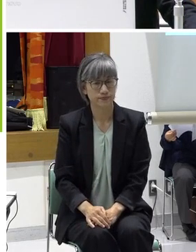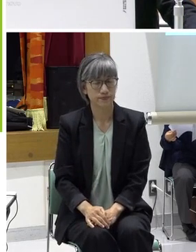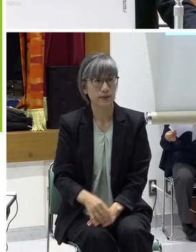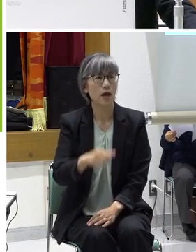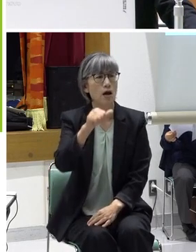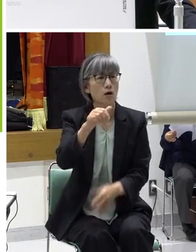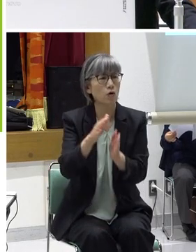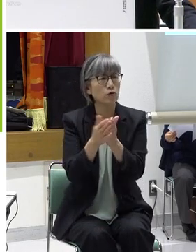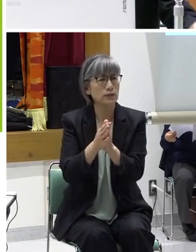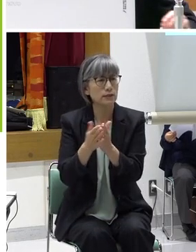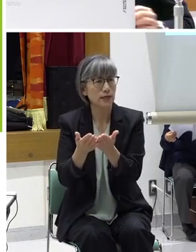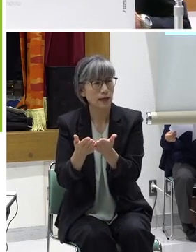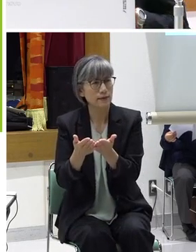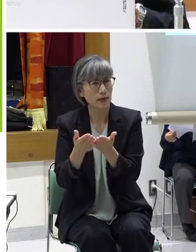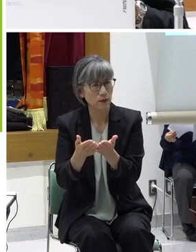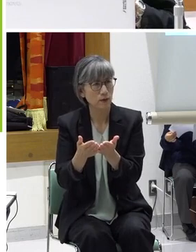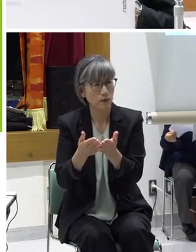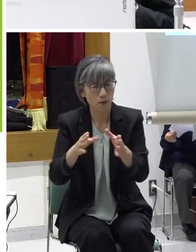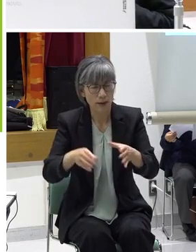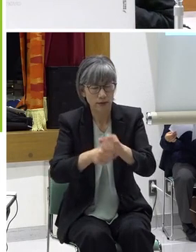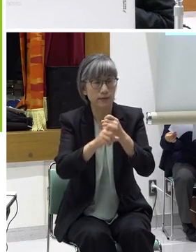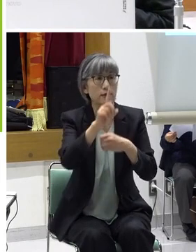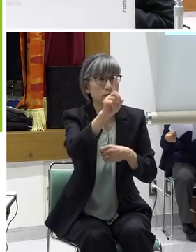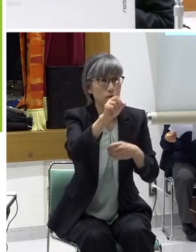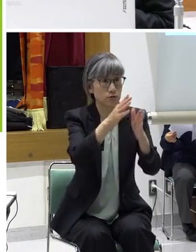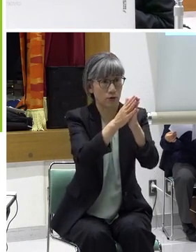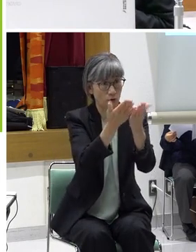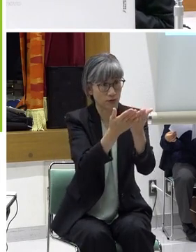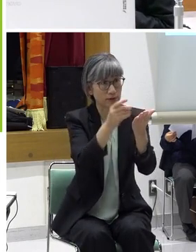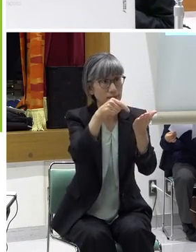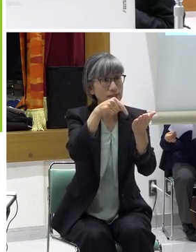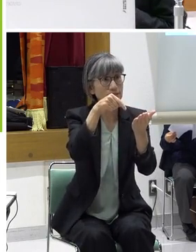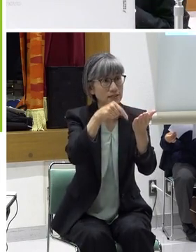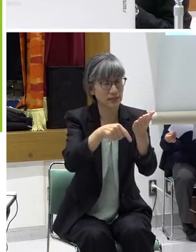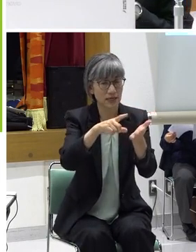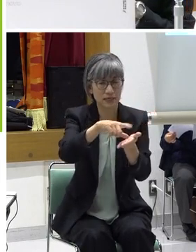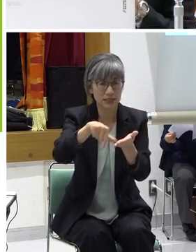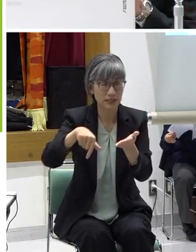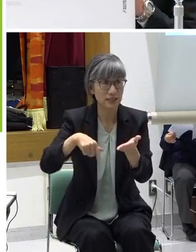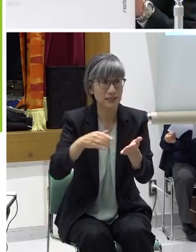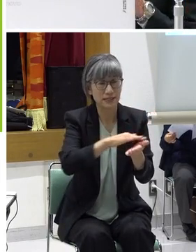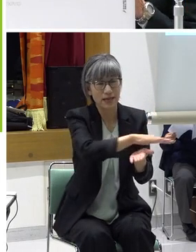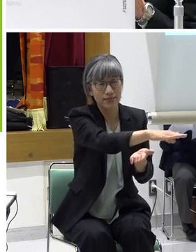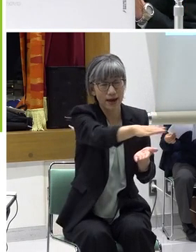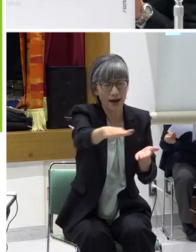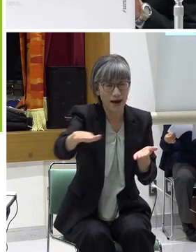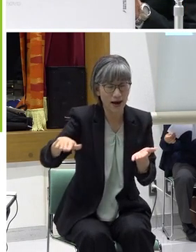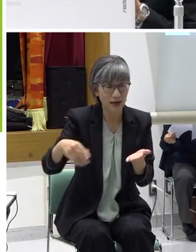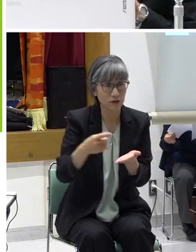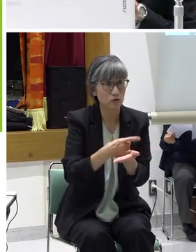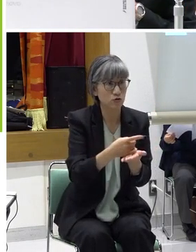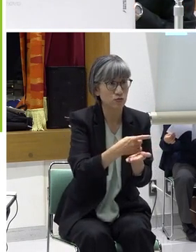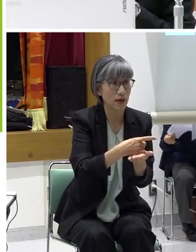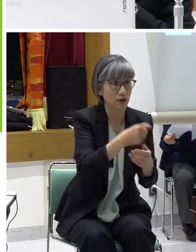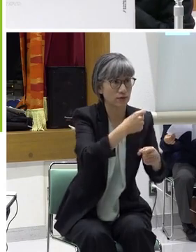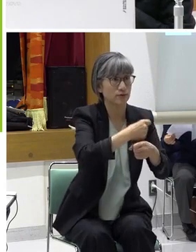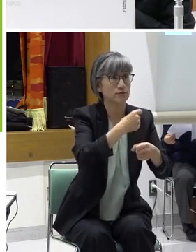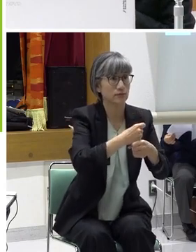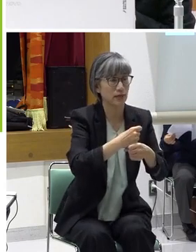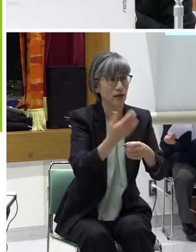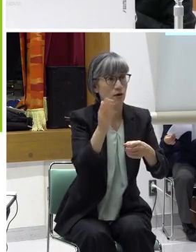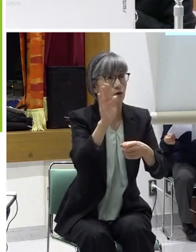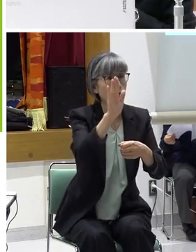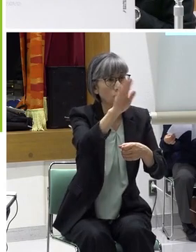5冊あった冊子を1冊とし、地域全体の図面を作成し、今後の見直しの際